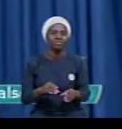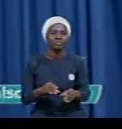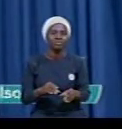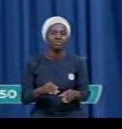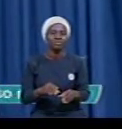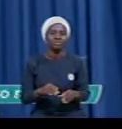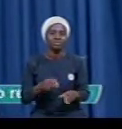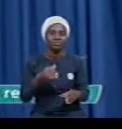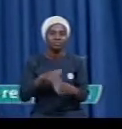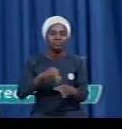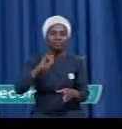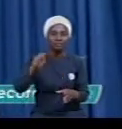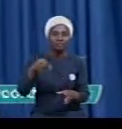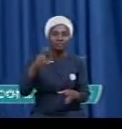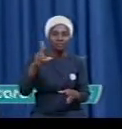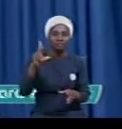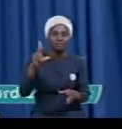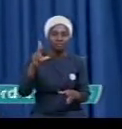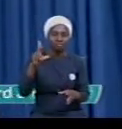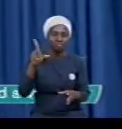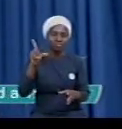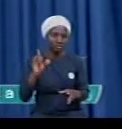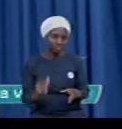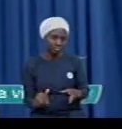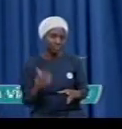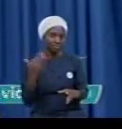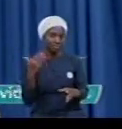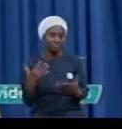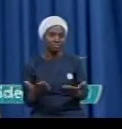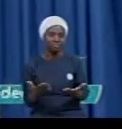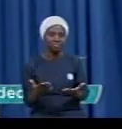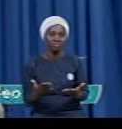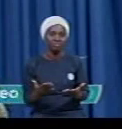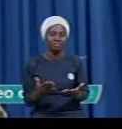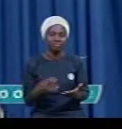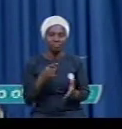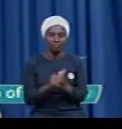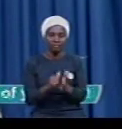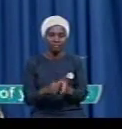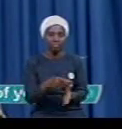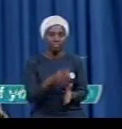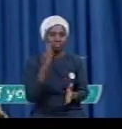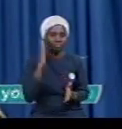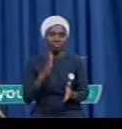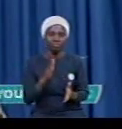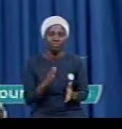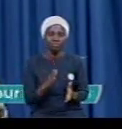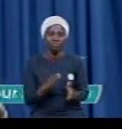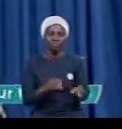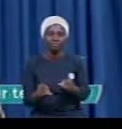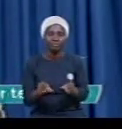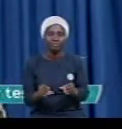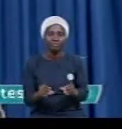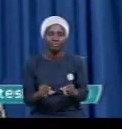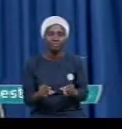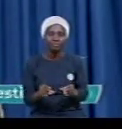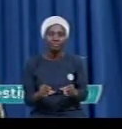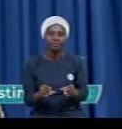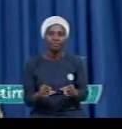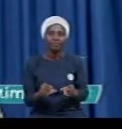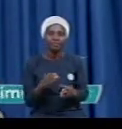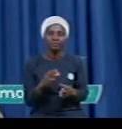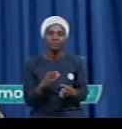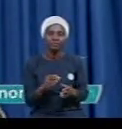o ntoju mi wa pinu wi pe awon o se kini fun mi ni wi pe ma si mu pe odidi osu meta awon fe ba mi fa wi pe ma